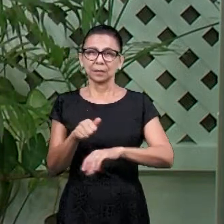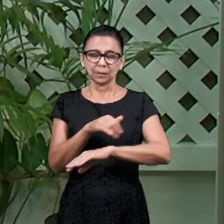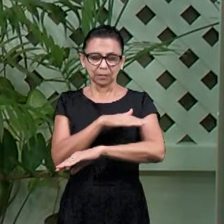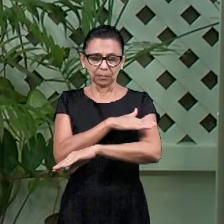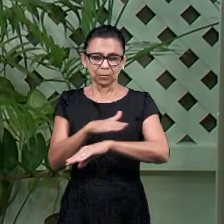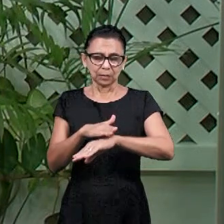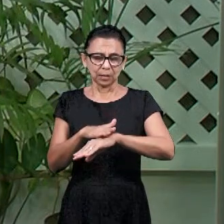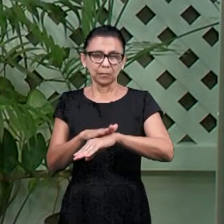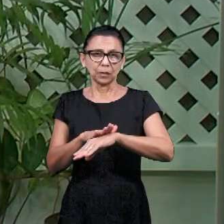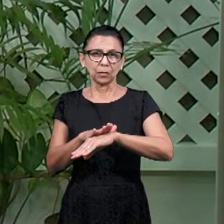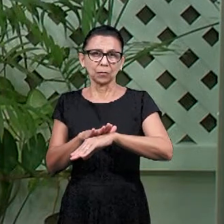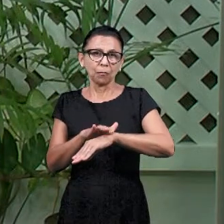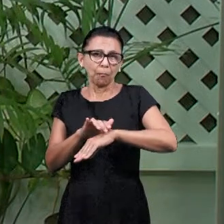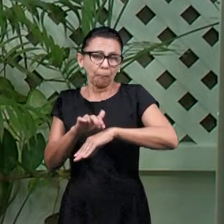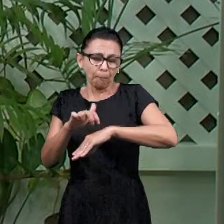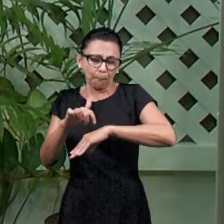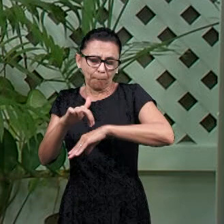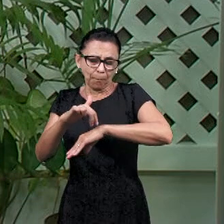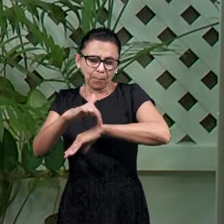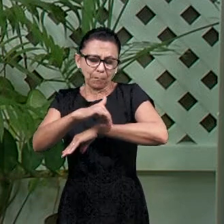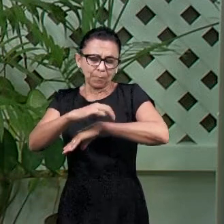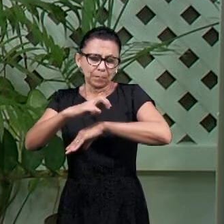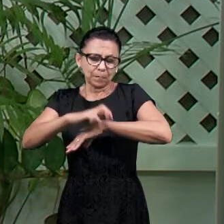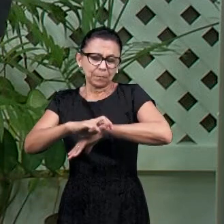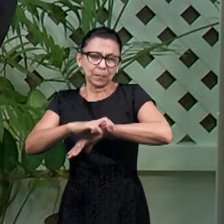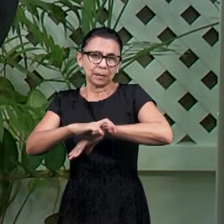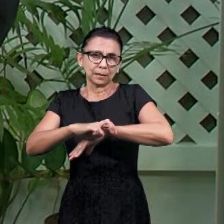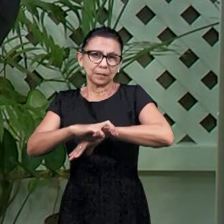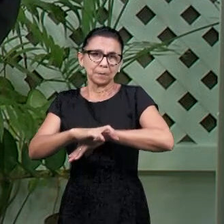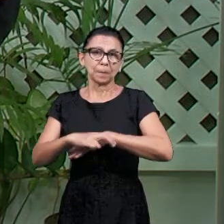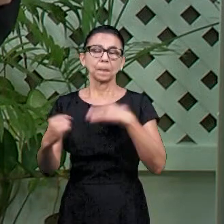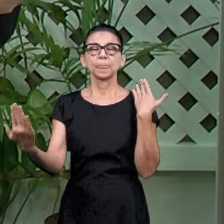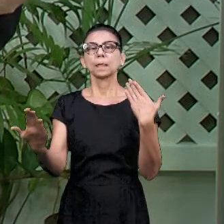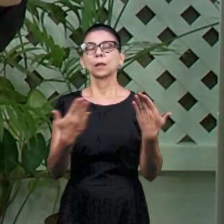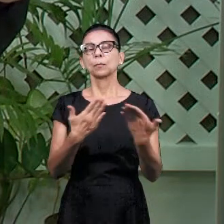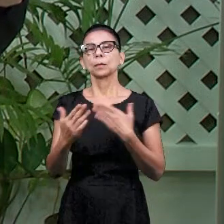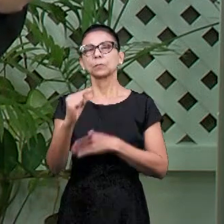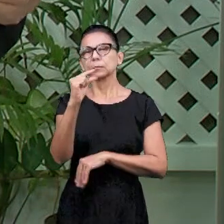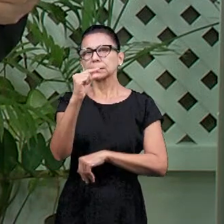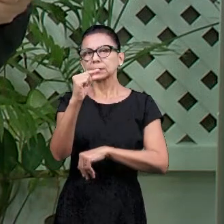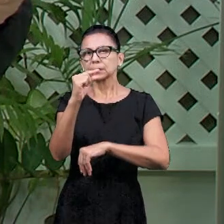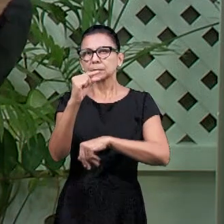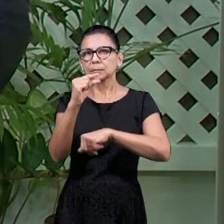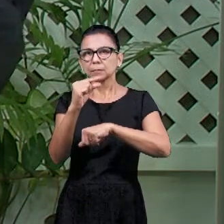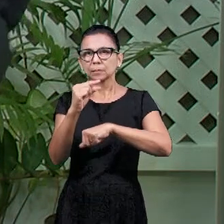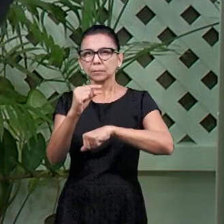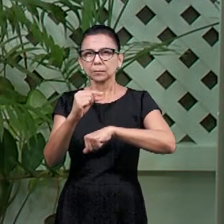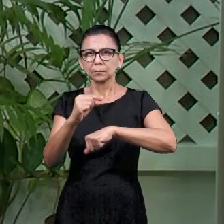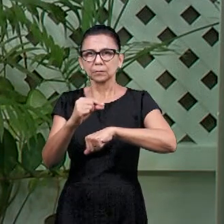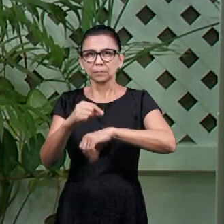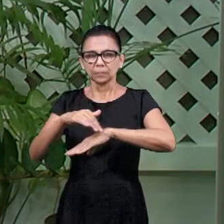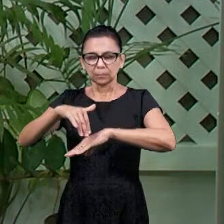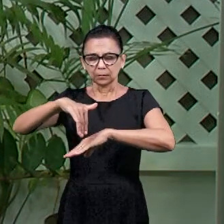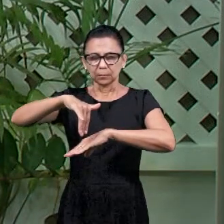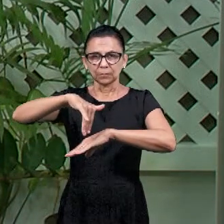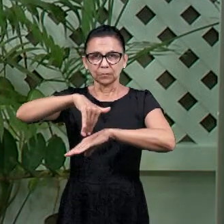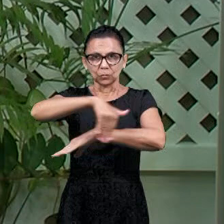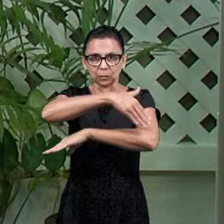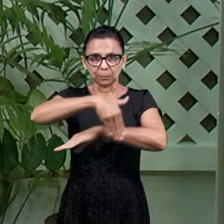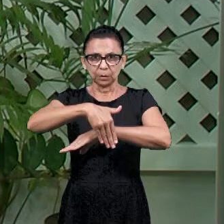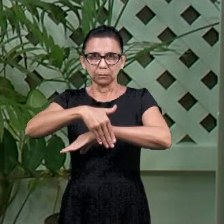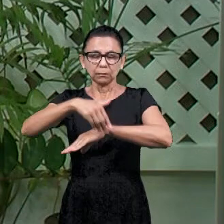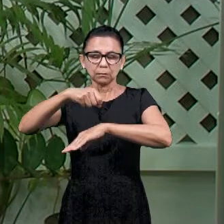est à l'extérieur du chemin, il est au bord du chemin. C'est comme la semence qui